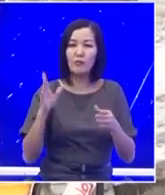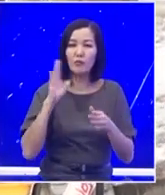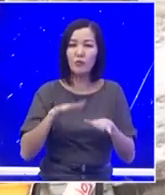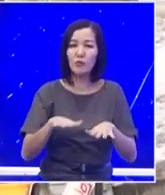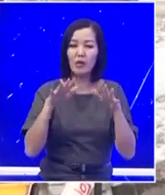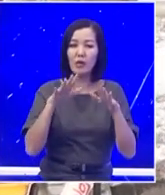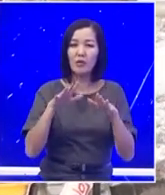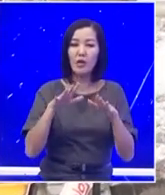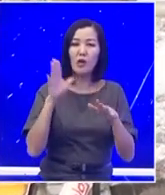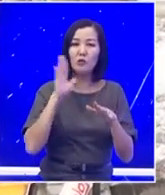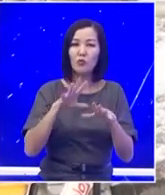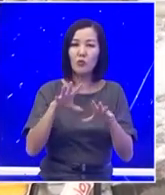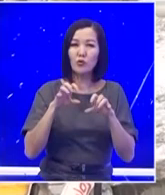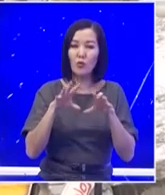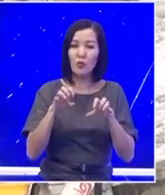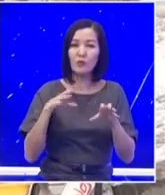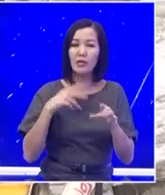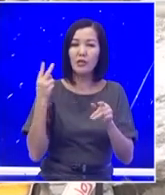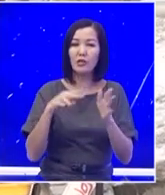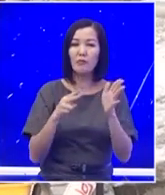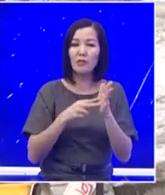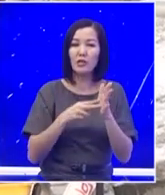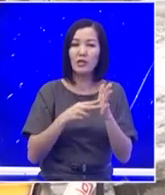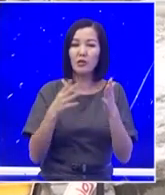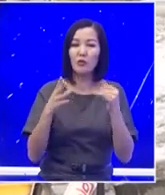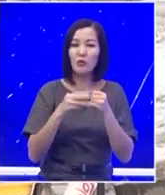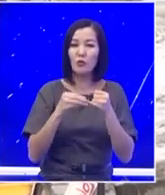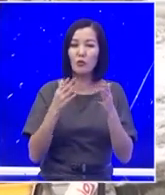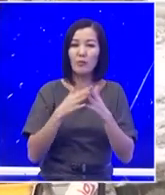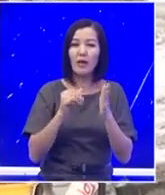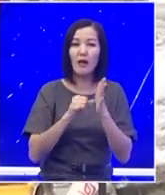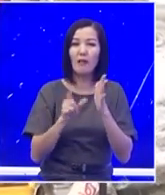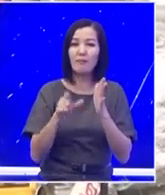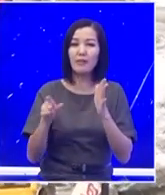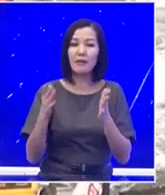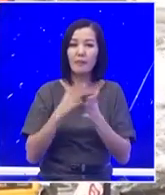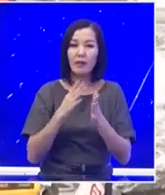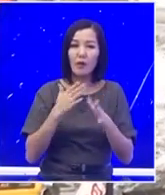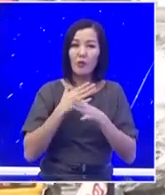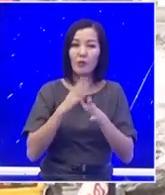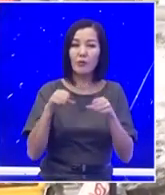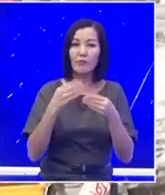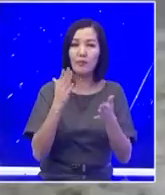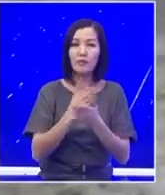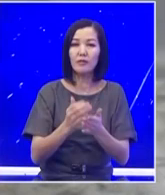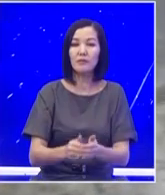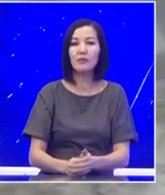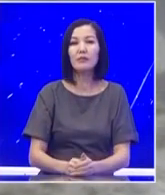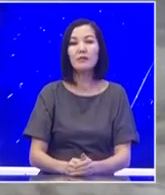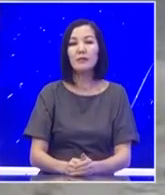суды сорып жатыр. Бұл жерде 20 жеке тұрғын үй 60-қа жуық адам бар. Көмек көрсетіп жатырмыз.